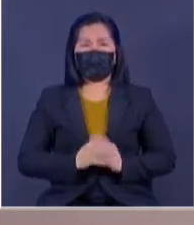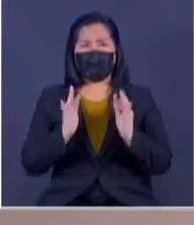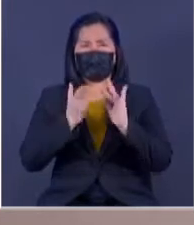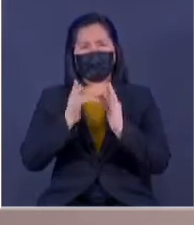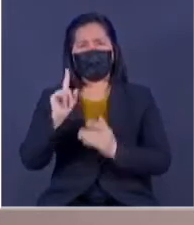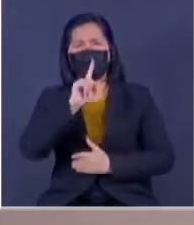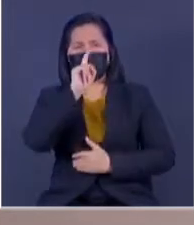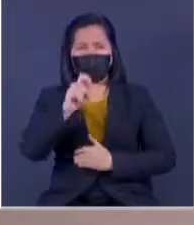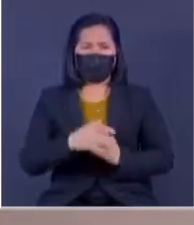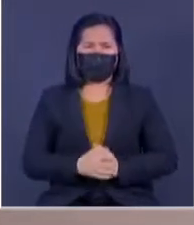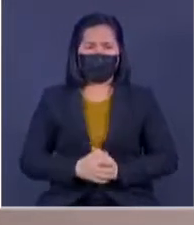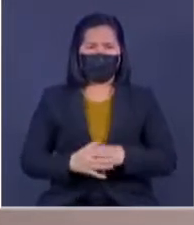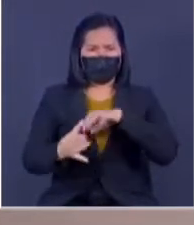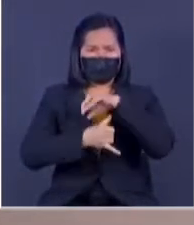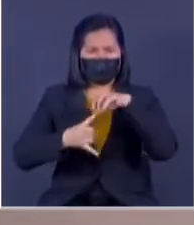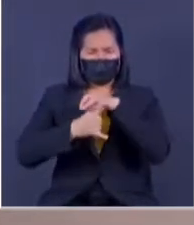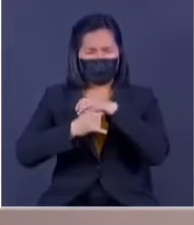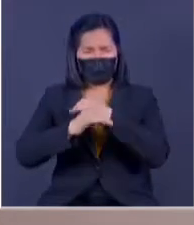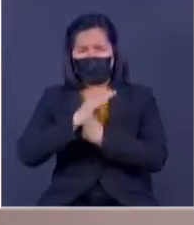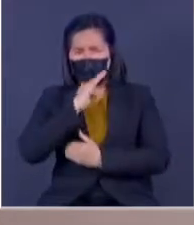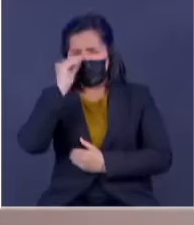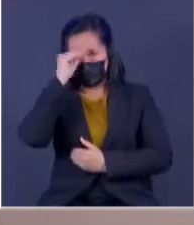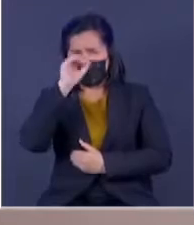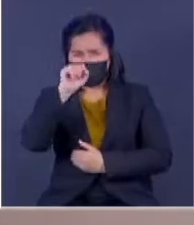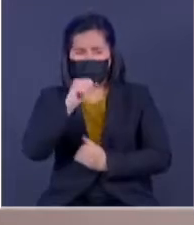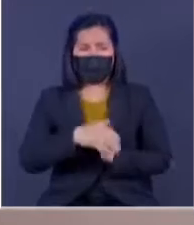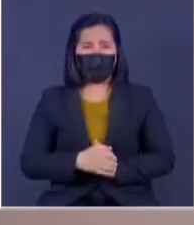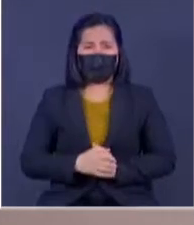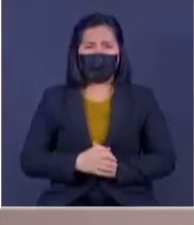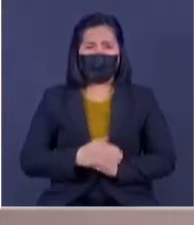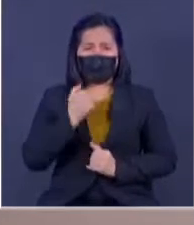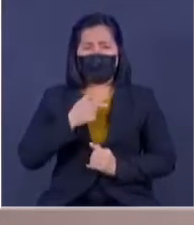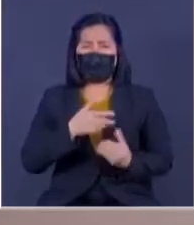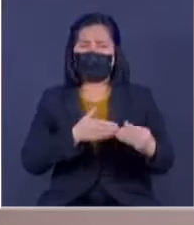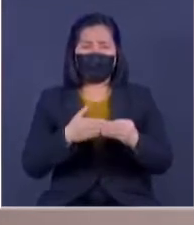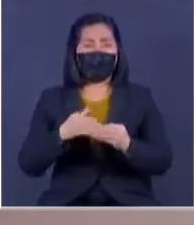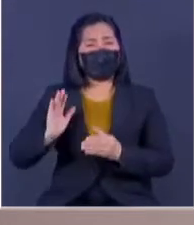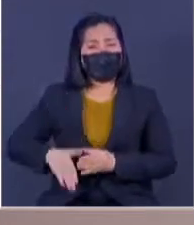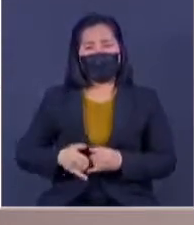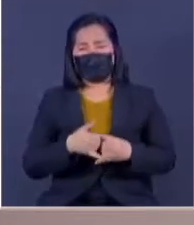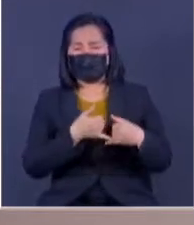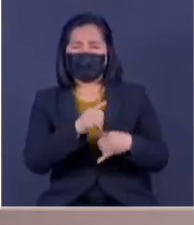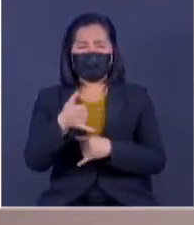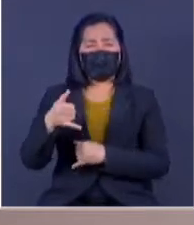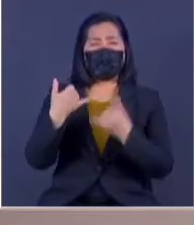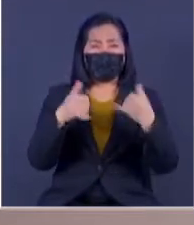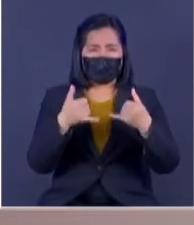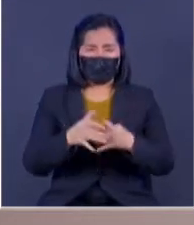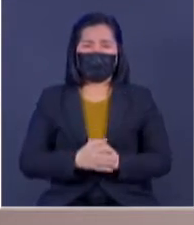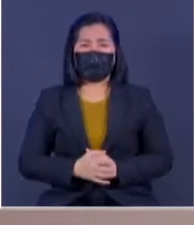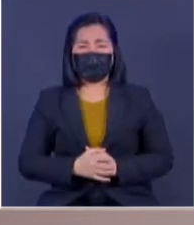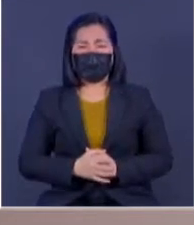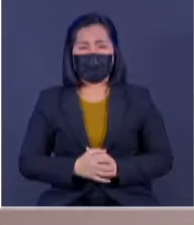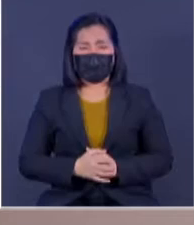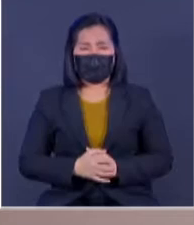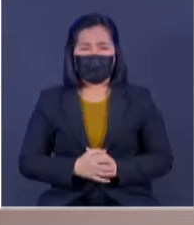เน็ตตั้งคำถามว่ากักตัวทิพย์หรือเปล่าหลังจากที่นางเอกสาวเขาลงคลิปขณะพาน้องหมาไปเดินเล่นนอกบ้านใน IG Story ค่ะ